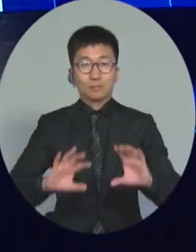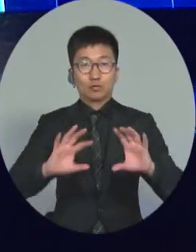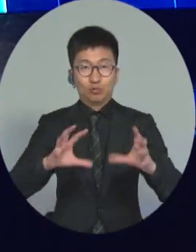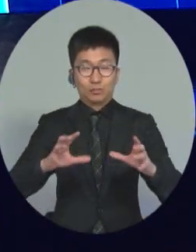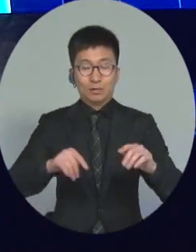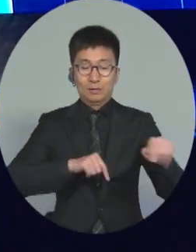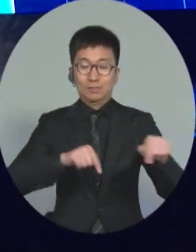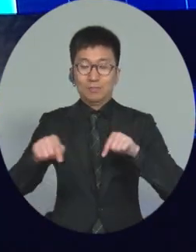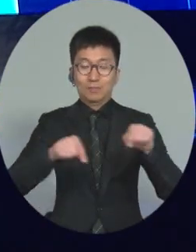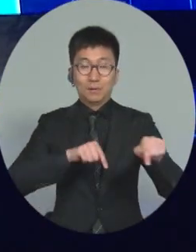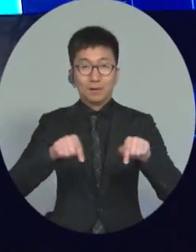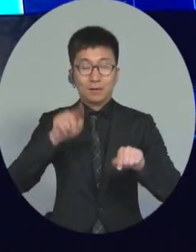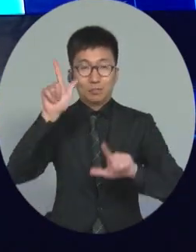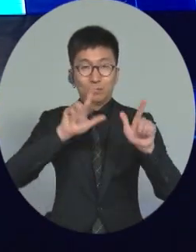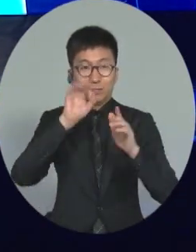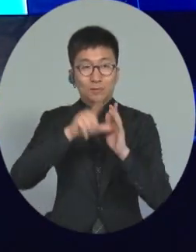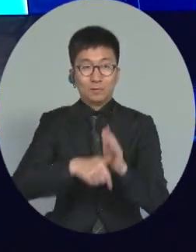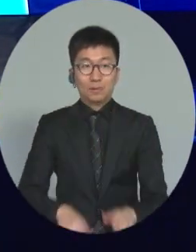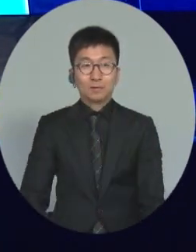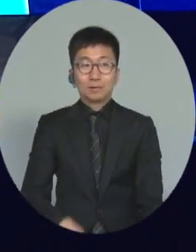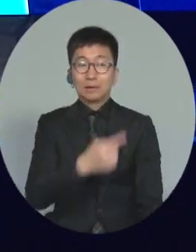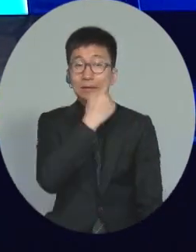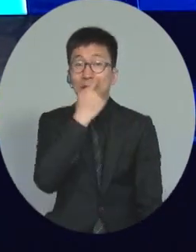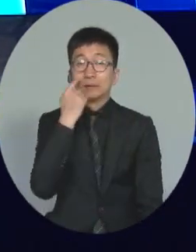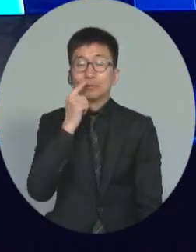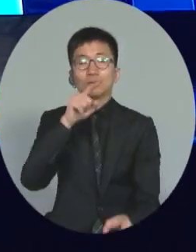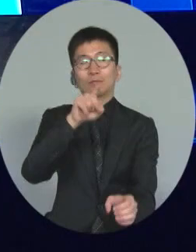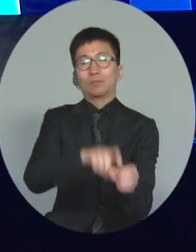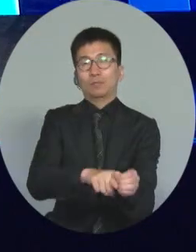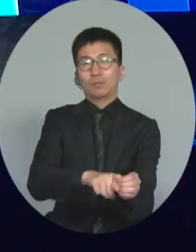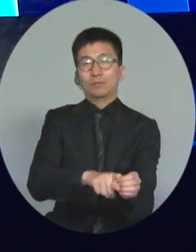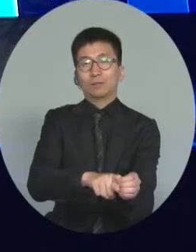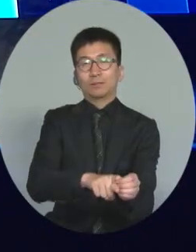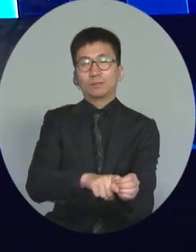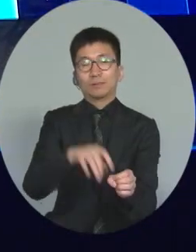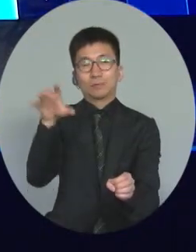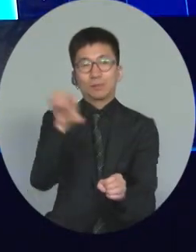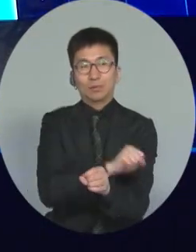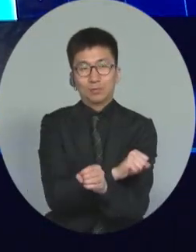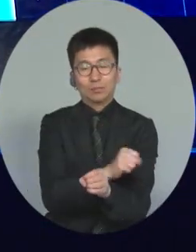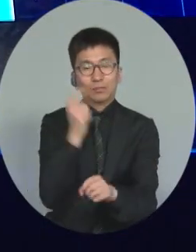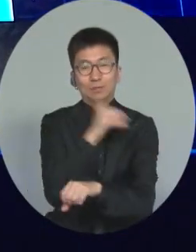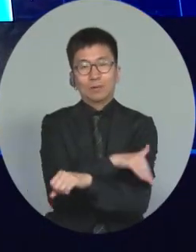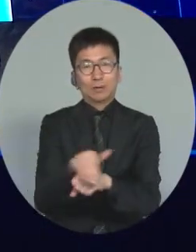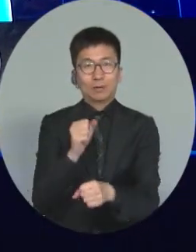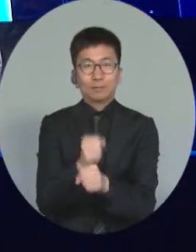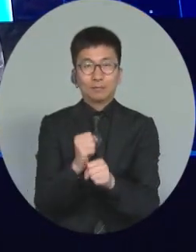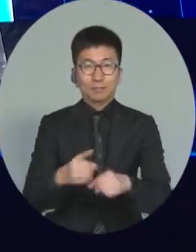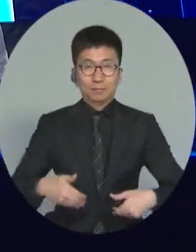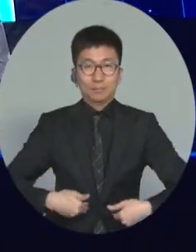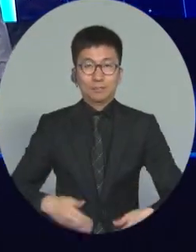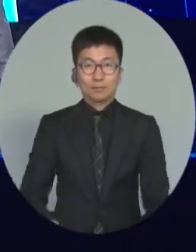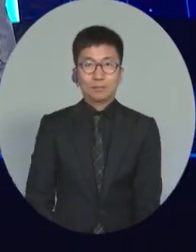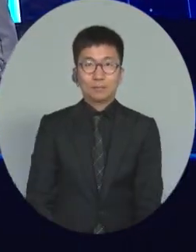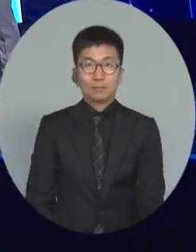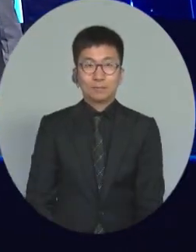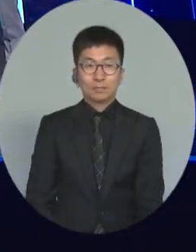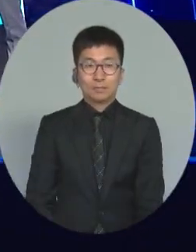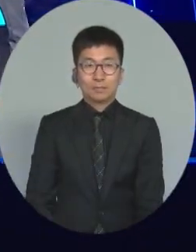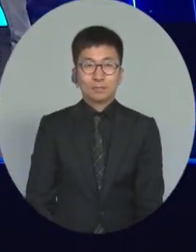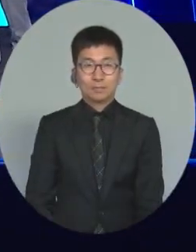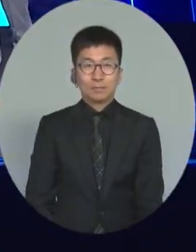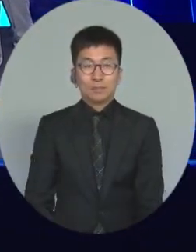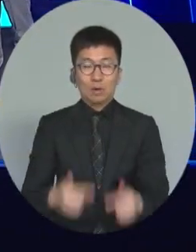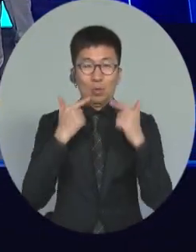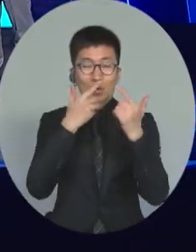정책적 차원에서 증거기반의 통 전략 수립이 필요합니다이를 위해서는 정확한